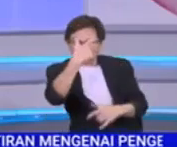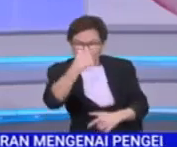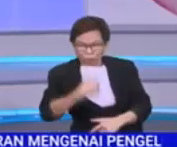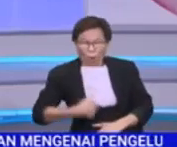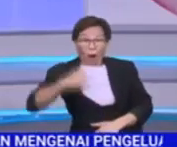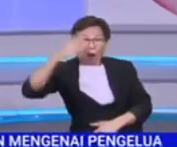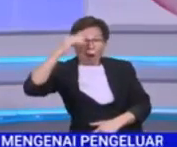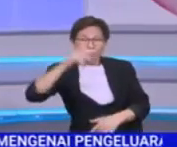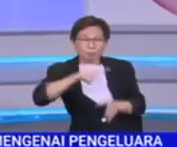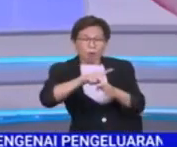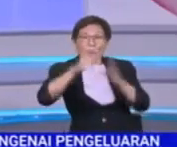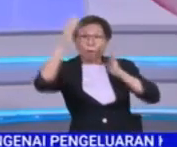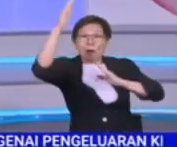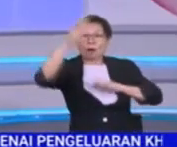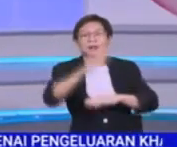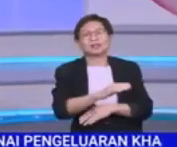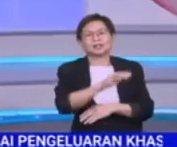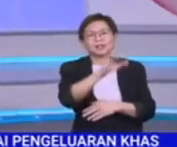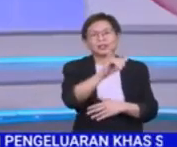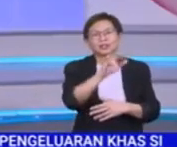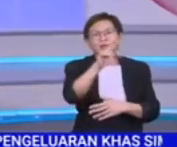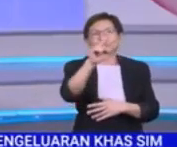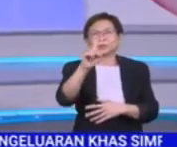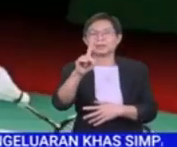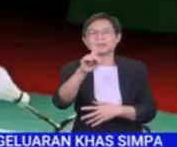lelaki profesional negara, Liu Darren.